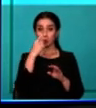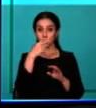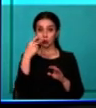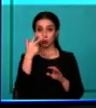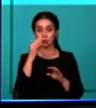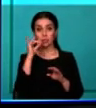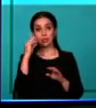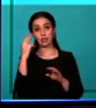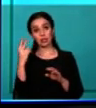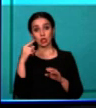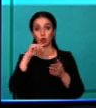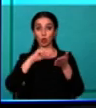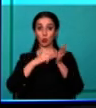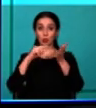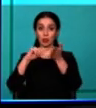нуқталарда.